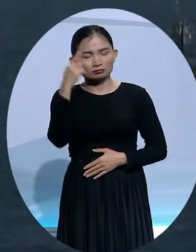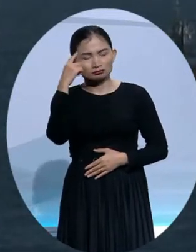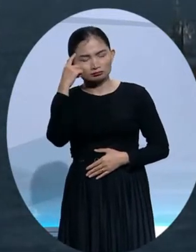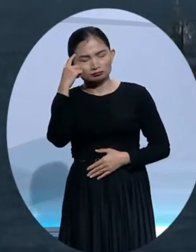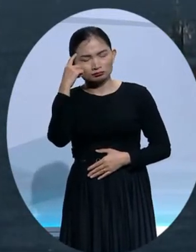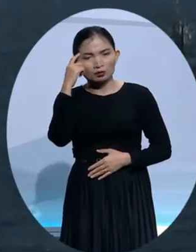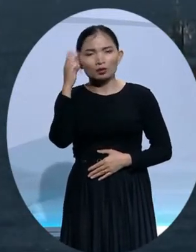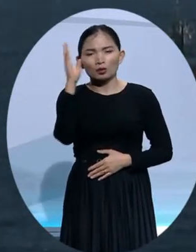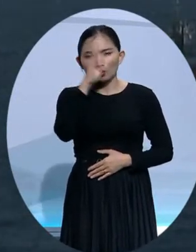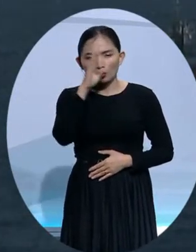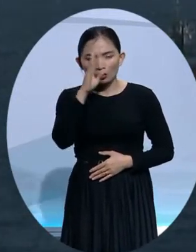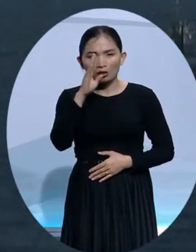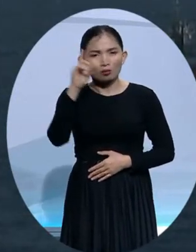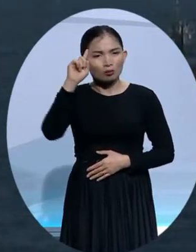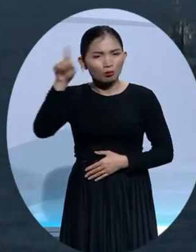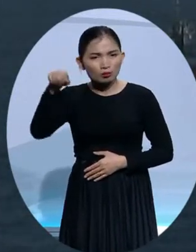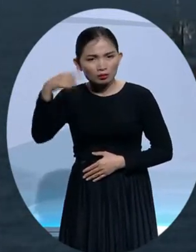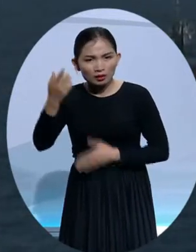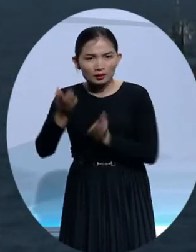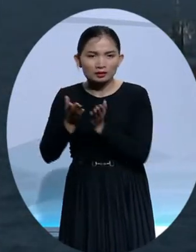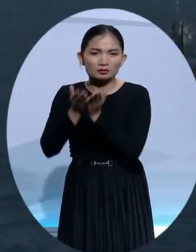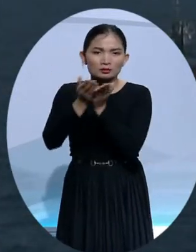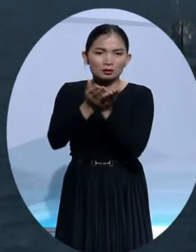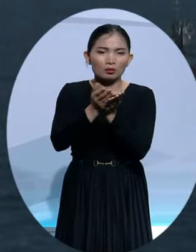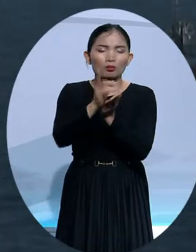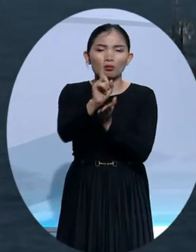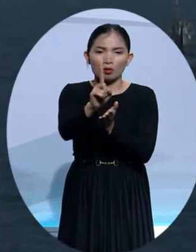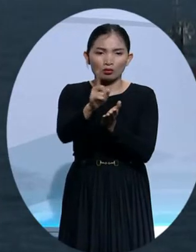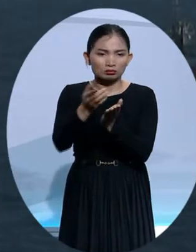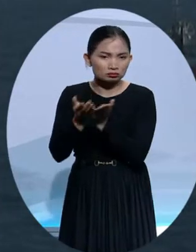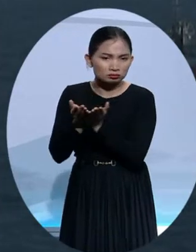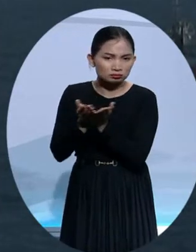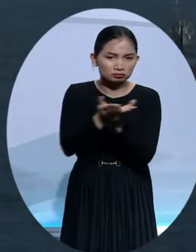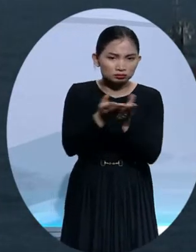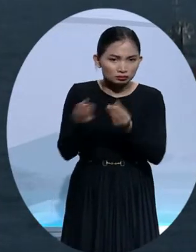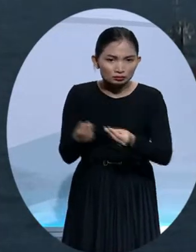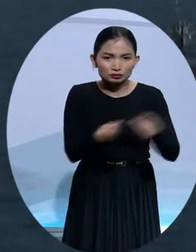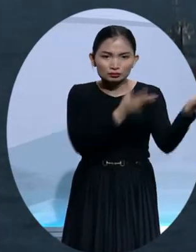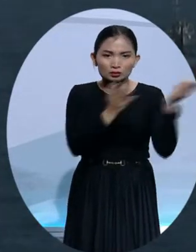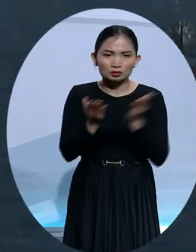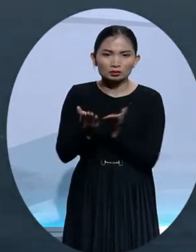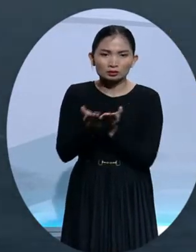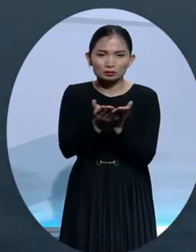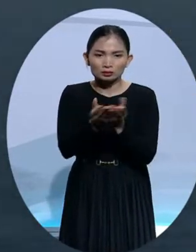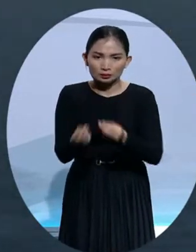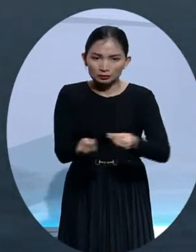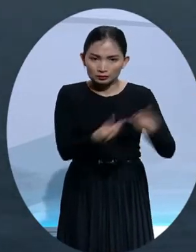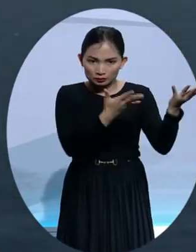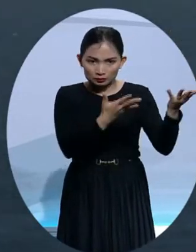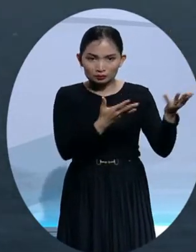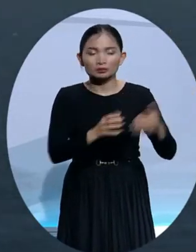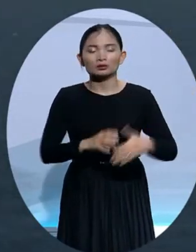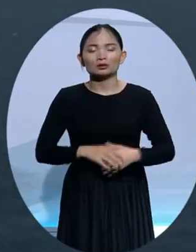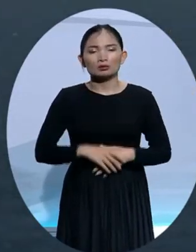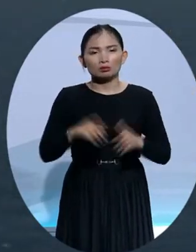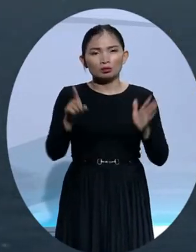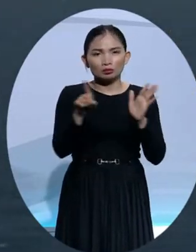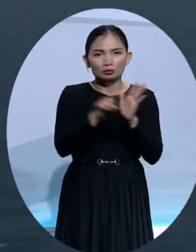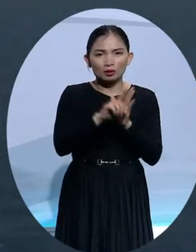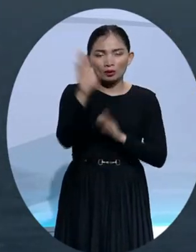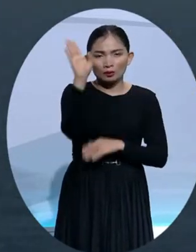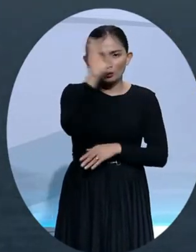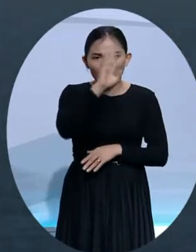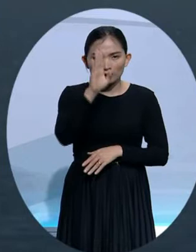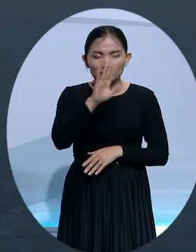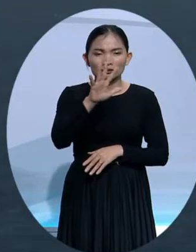Đen mỗi ngày vì lý do an toàn. Nếu được duy trì, thỏa thuận đạt được sẽ giúp giải phóng khoảng 5 triệu tấn ngũ cốc mỗi tháng từ ba cảng của Ukraine,